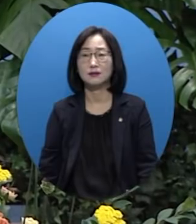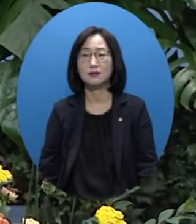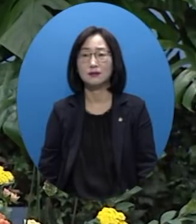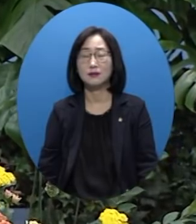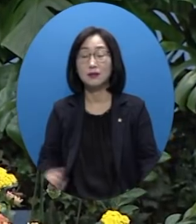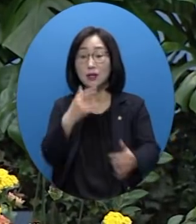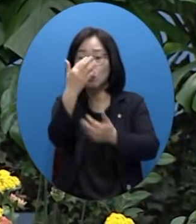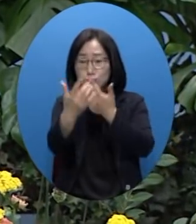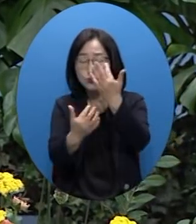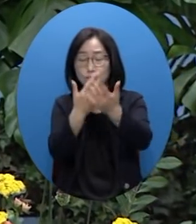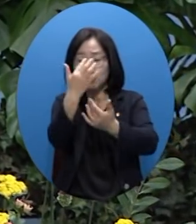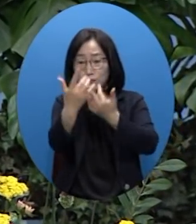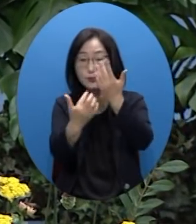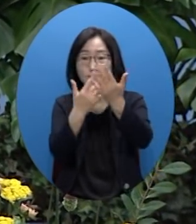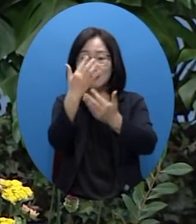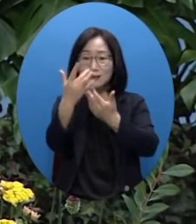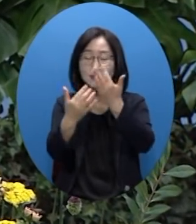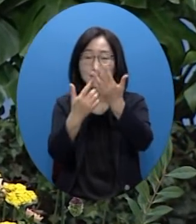불에서 타고 있는